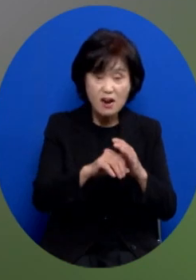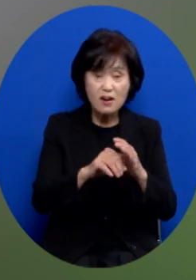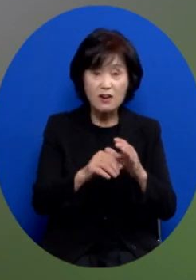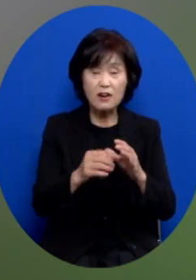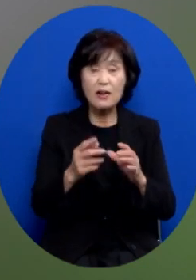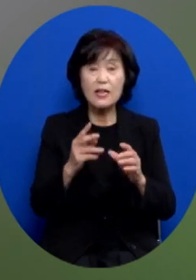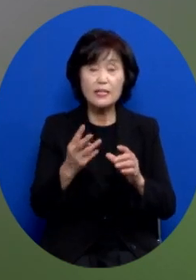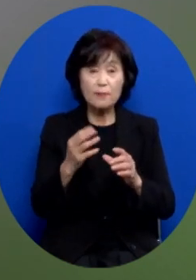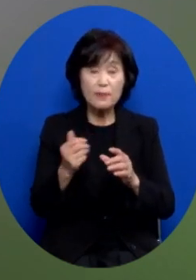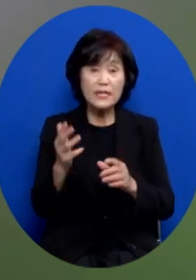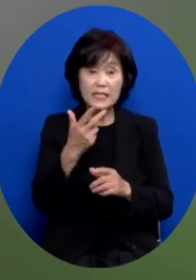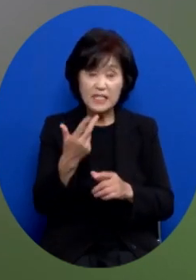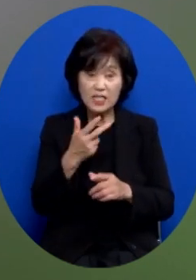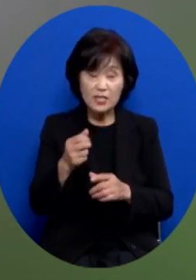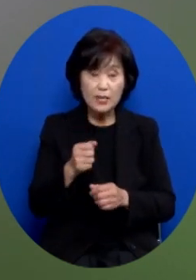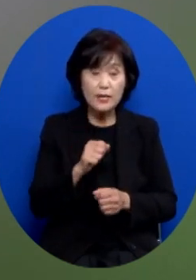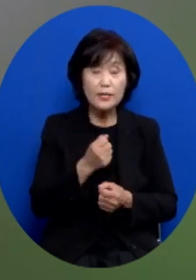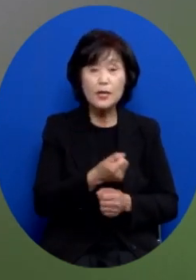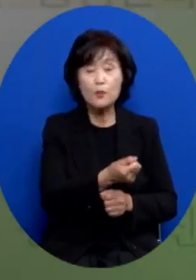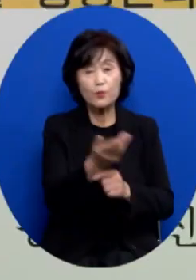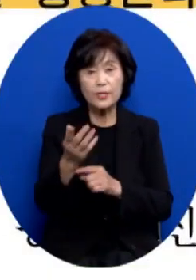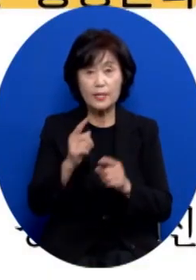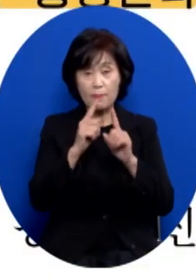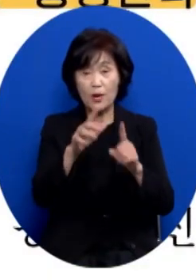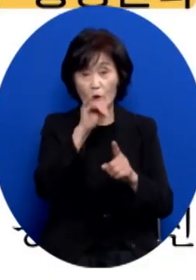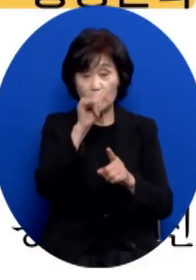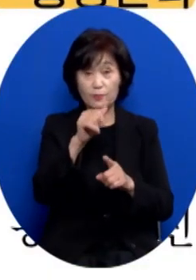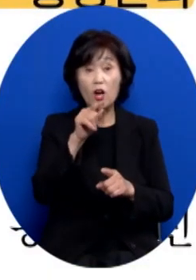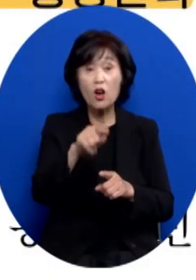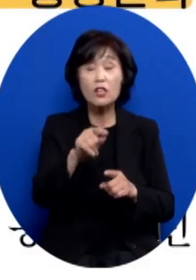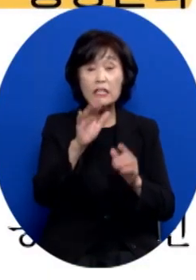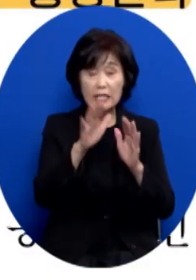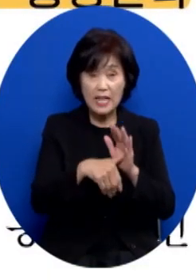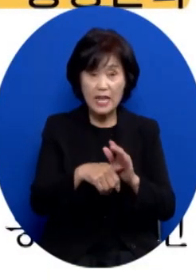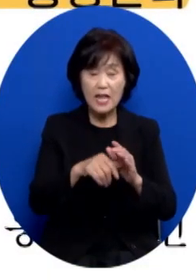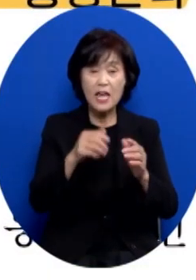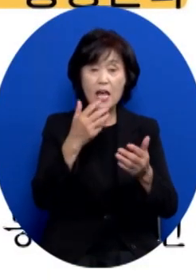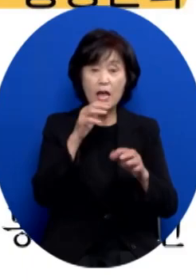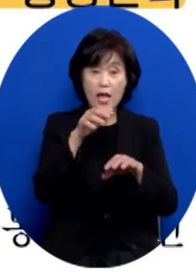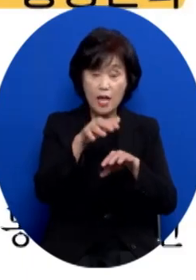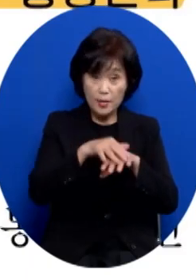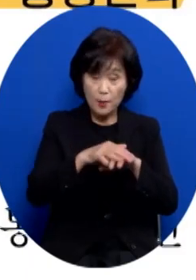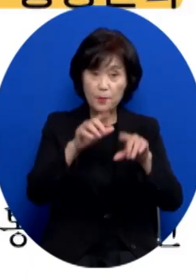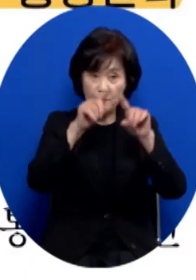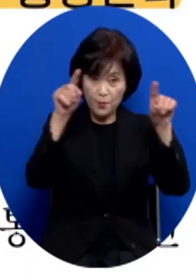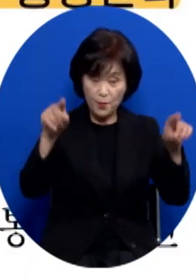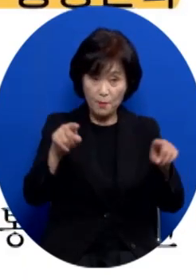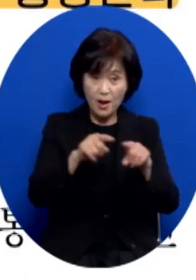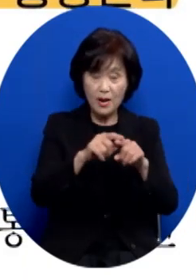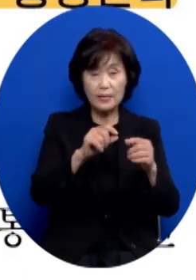밝혔습니다. 시는 살포 지점에 현수막과 경고문을 붙여서 사람들이 만지지 않도록 안내할 예정입니다.